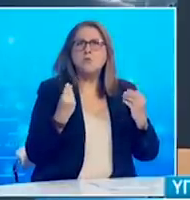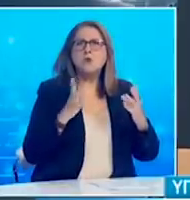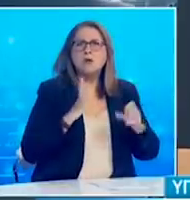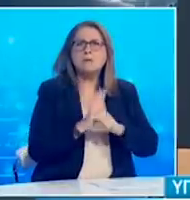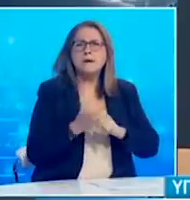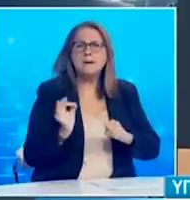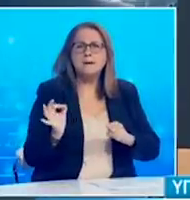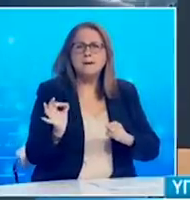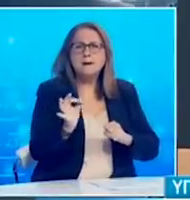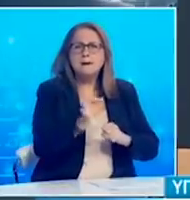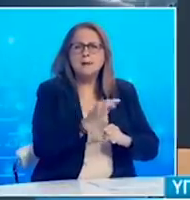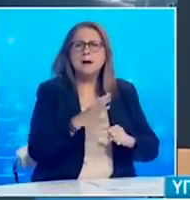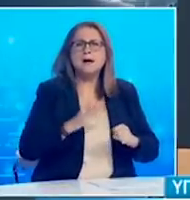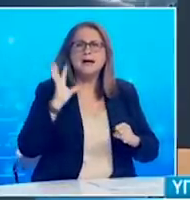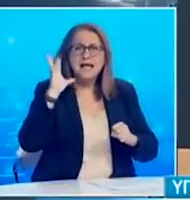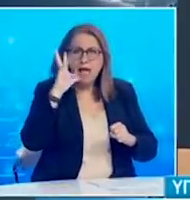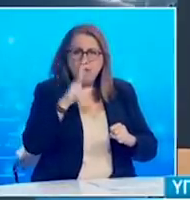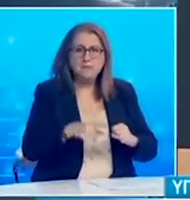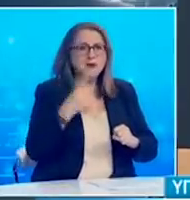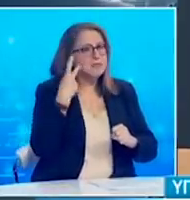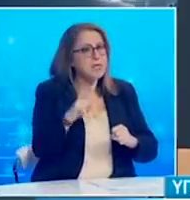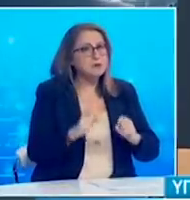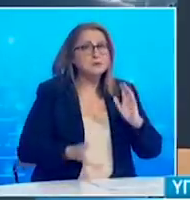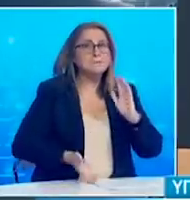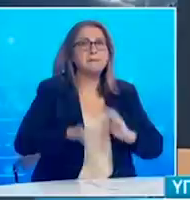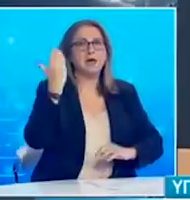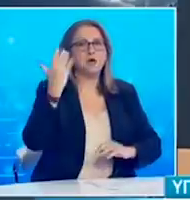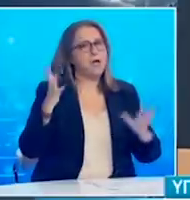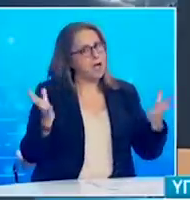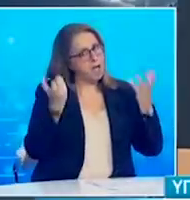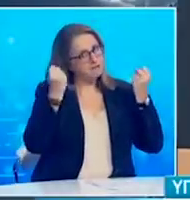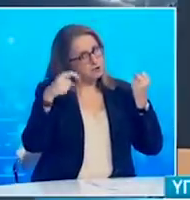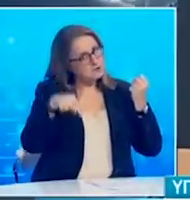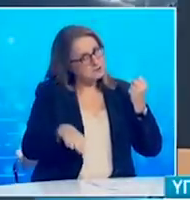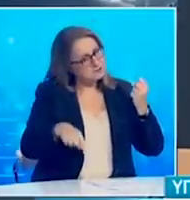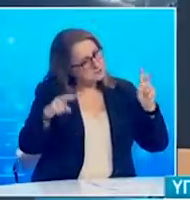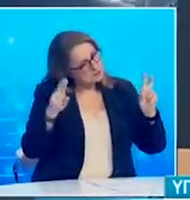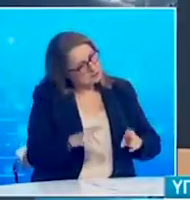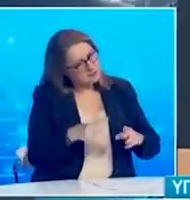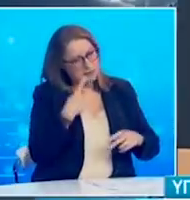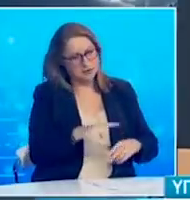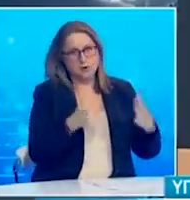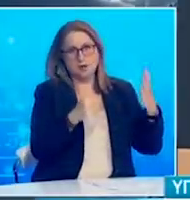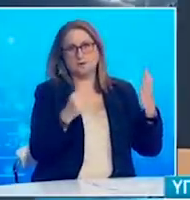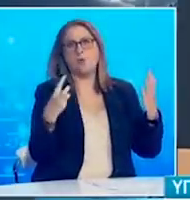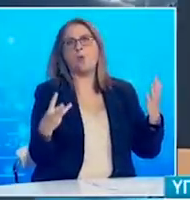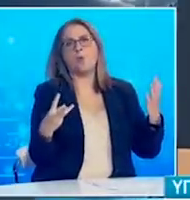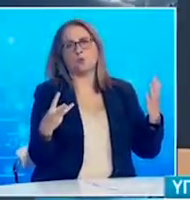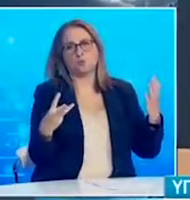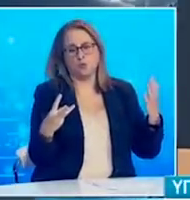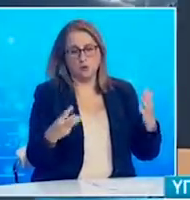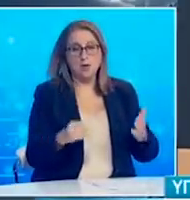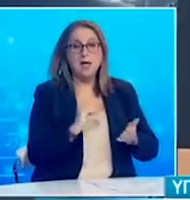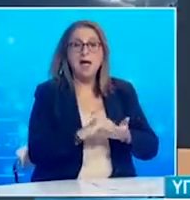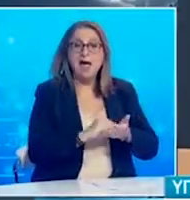κρουσμάτων περισσότερα από 200 σχεδόν κάθε μέρα, όχι όμως σήμερα. Επίσης, στις τελευταίες 2 εβδομάδες ο αριθμός των ασθενών που